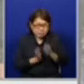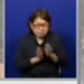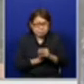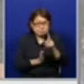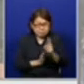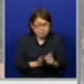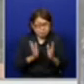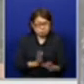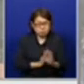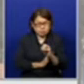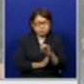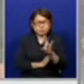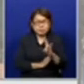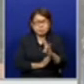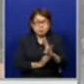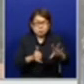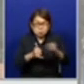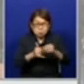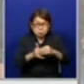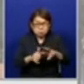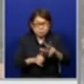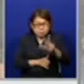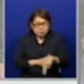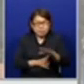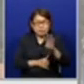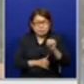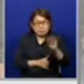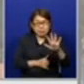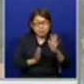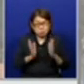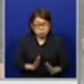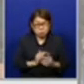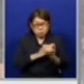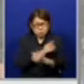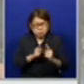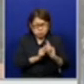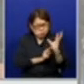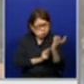ป่วย 3,045ทั่วโลก